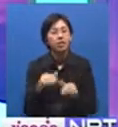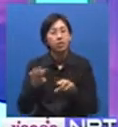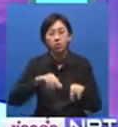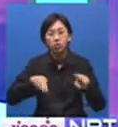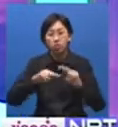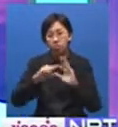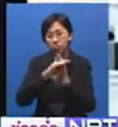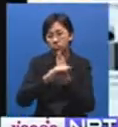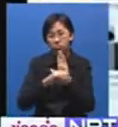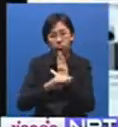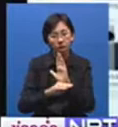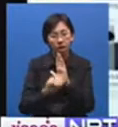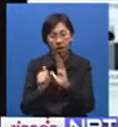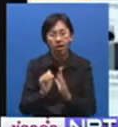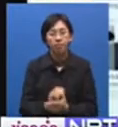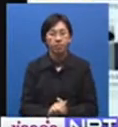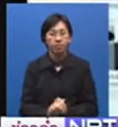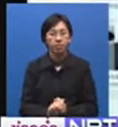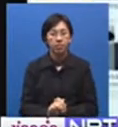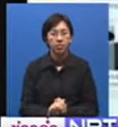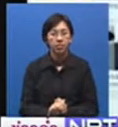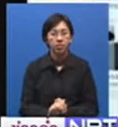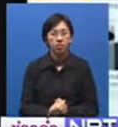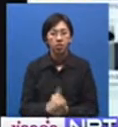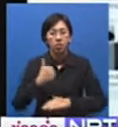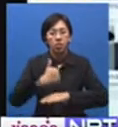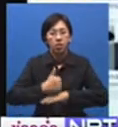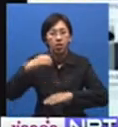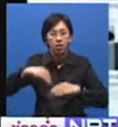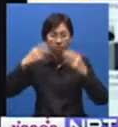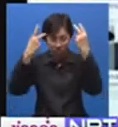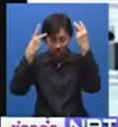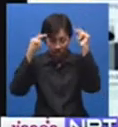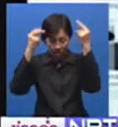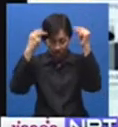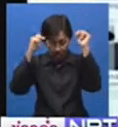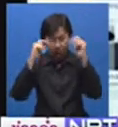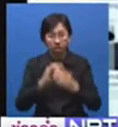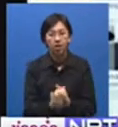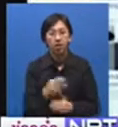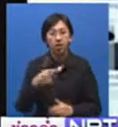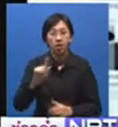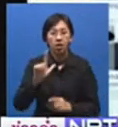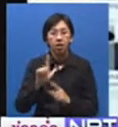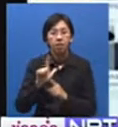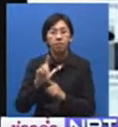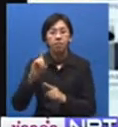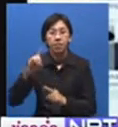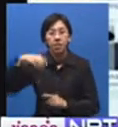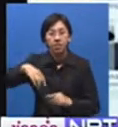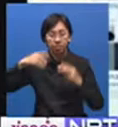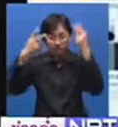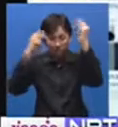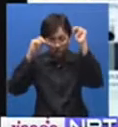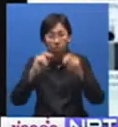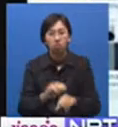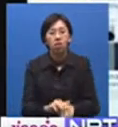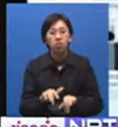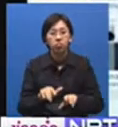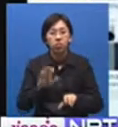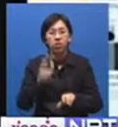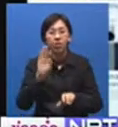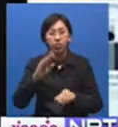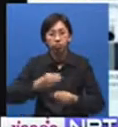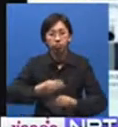ตอนปั๊มลมปนัดดาดิศกุลรัฐมนตรีประจำสำนักนายกรัฐมนตรีและปรับสำนักนายกรัฐมนตรีโพสต์ใน